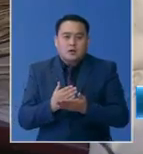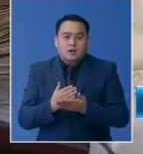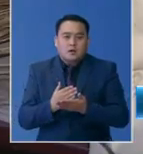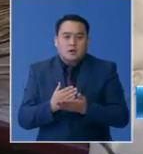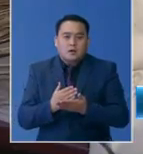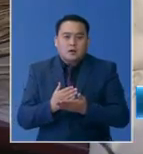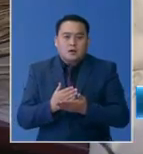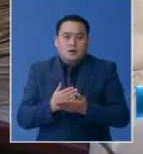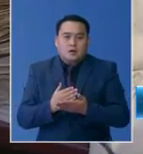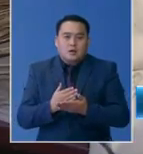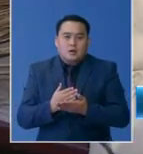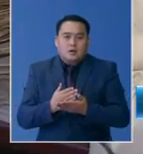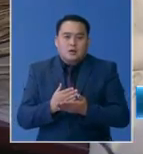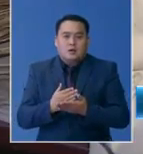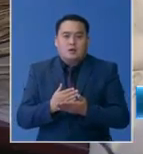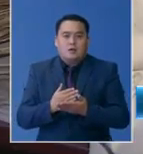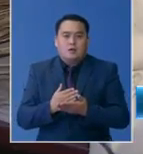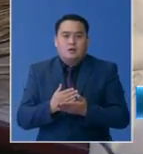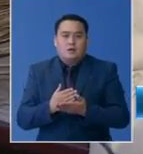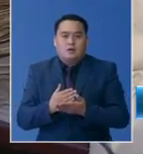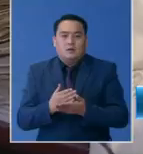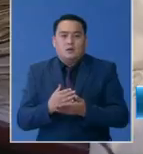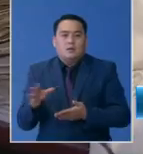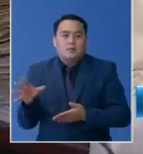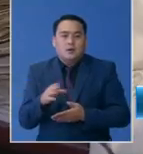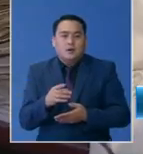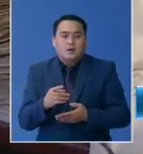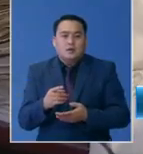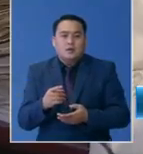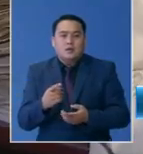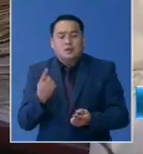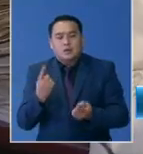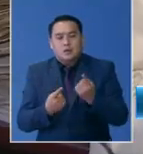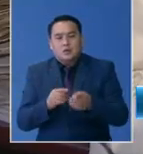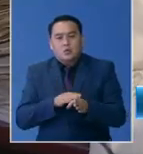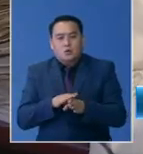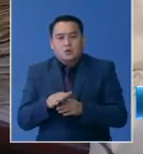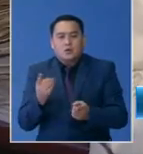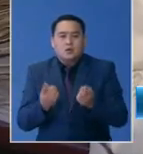Ниеттеріміз бар, қыластарымыз бар дегендей. Олардың бар кейде орындалады, кейде орындалмайды.